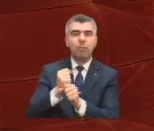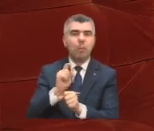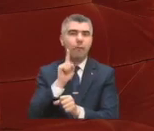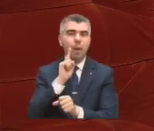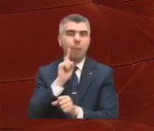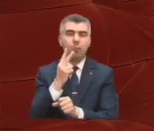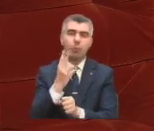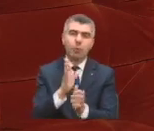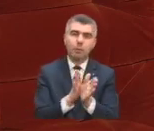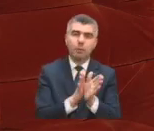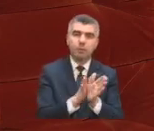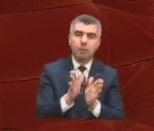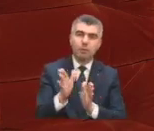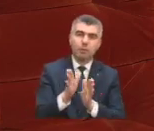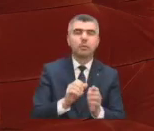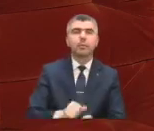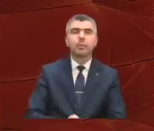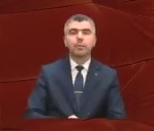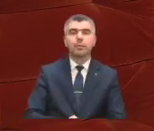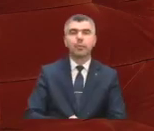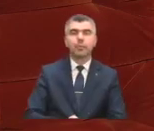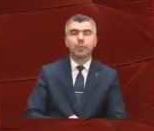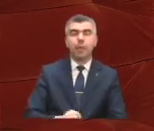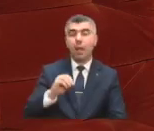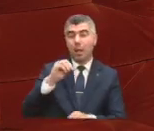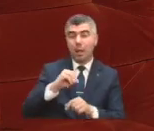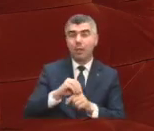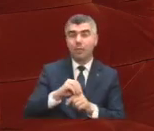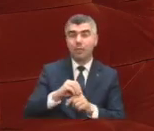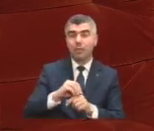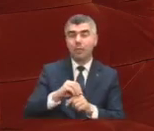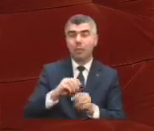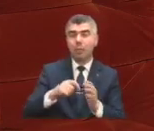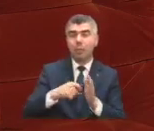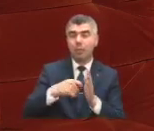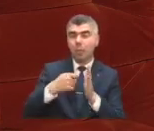وكذلك المرسوم ديال الصفقات العموميه. شكرا.